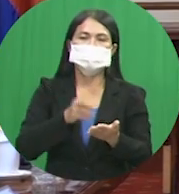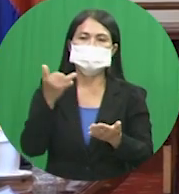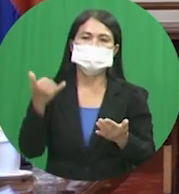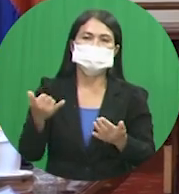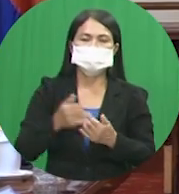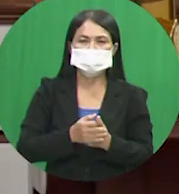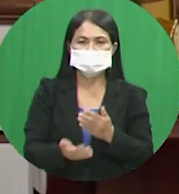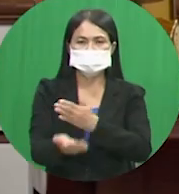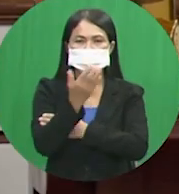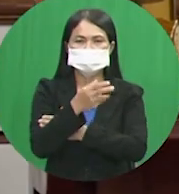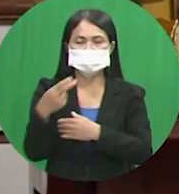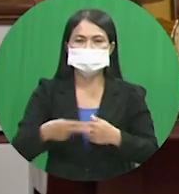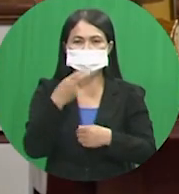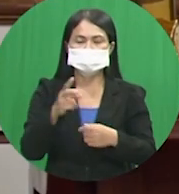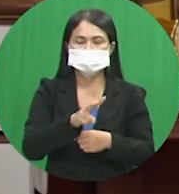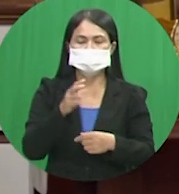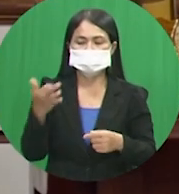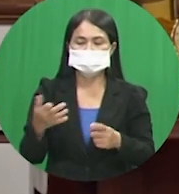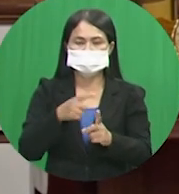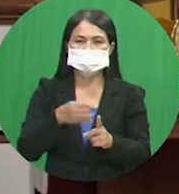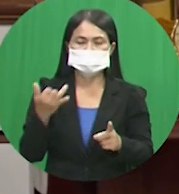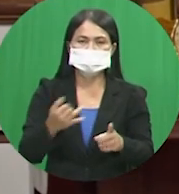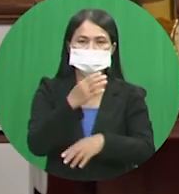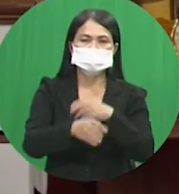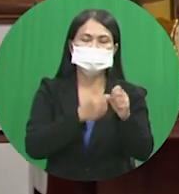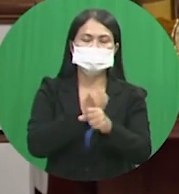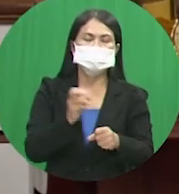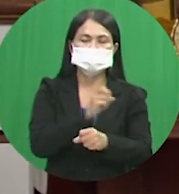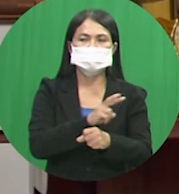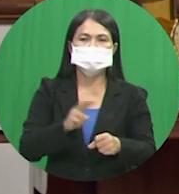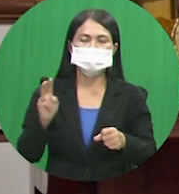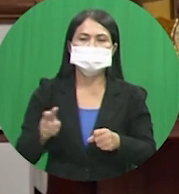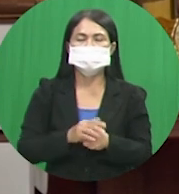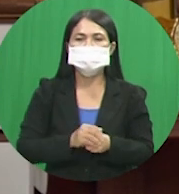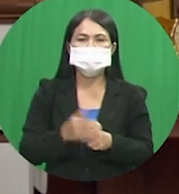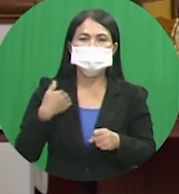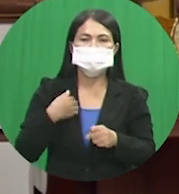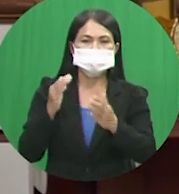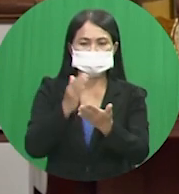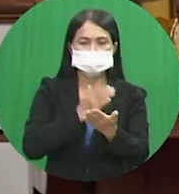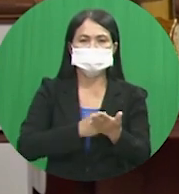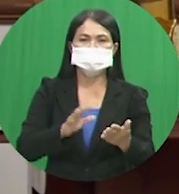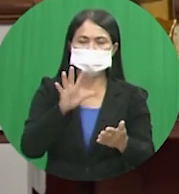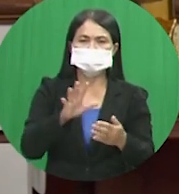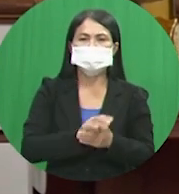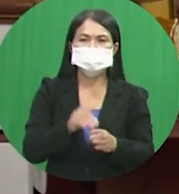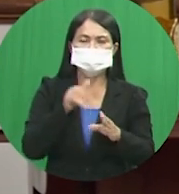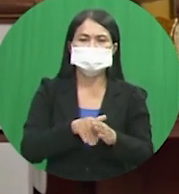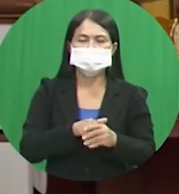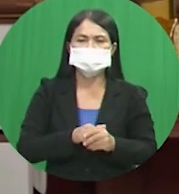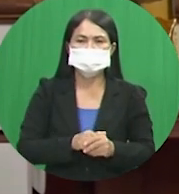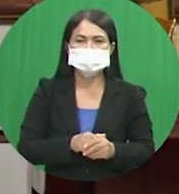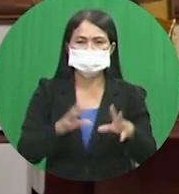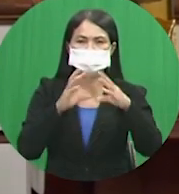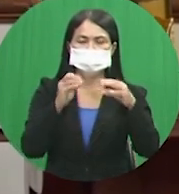6នៅព្រឹកថ្ងៃប្រហោះទី28ខែកក្កដាឆ្នាំ2022ដែលមានរបៀបវារៈចំនួន5នៅក្នុងនោះស